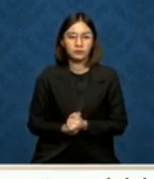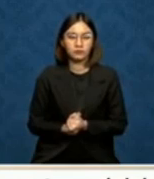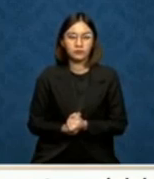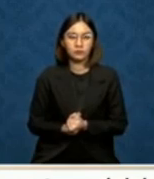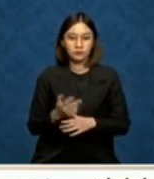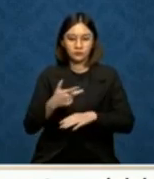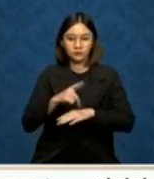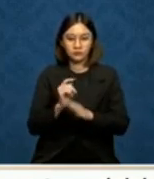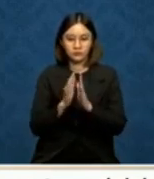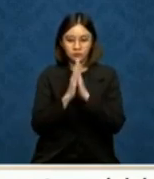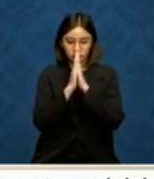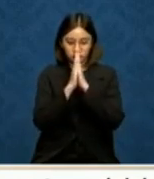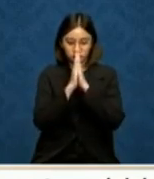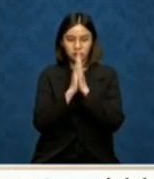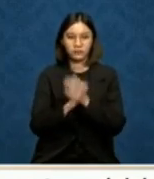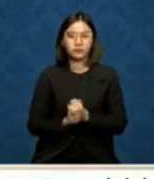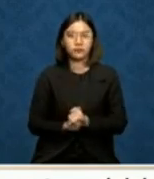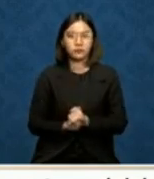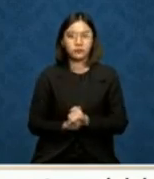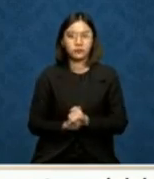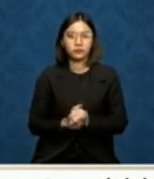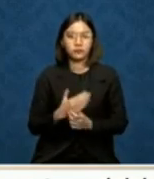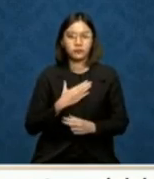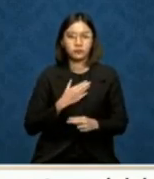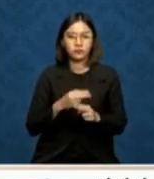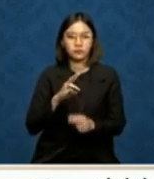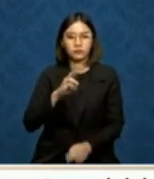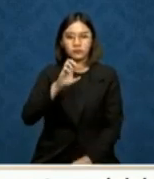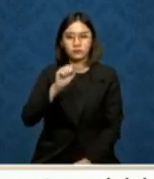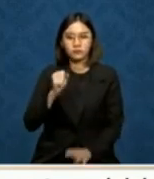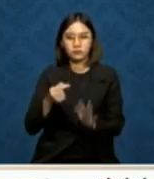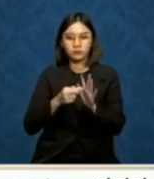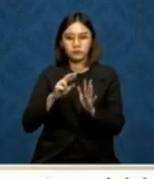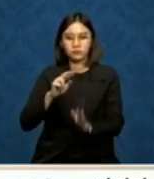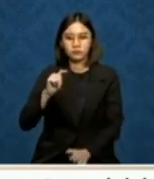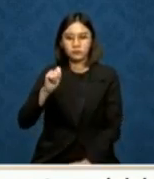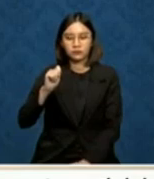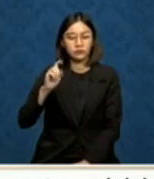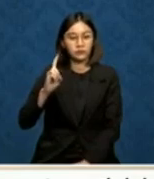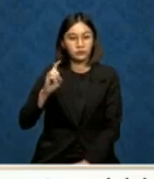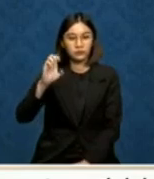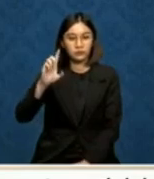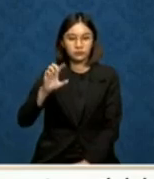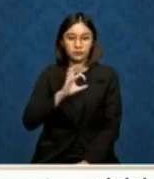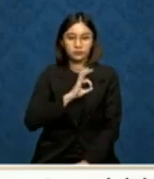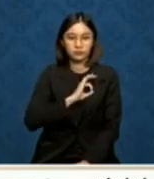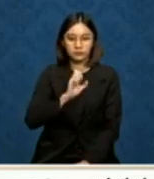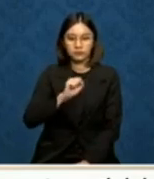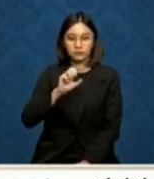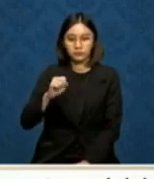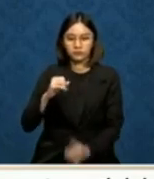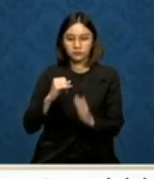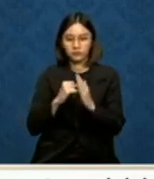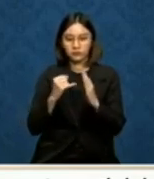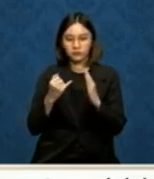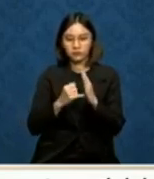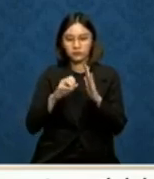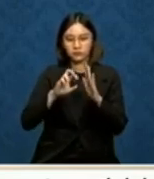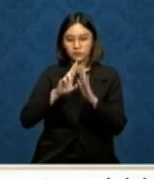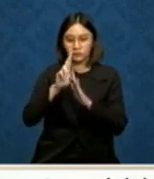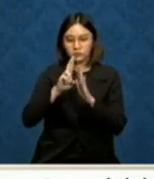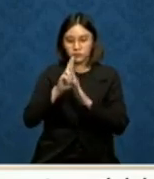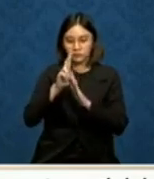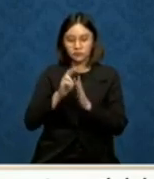เรียนท่านประธานสภาที่เคารพดิฉันนางสาววิสารดีเตชะธีรวัฒน์สมาชิกสภาผู้แทนราษฎรจากจังหวัดเชียงร